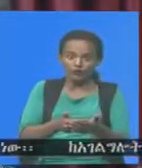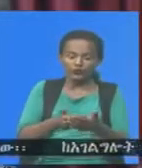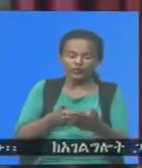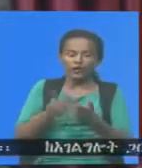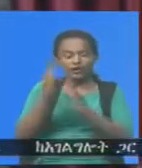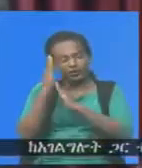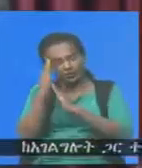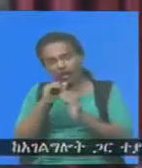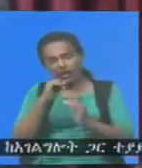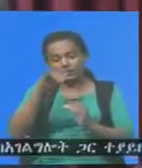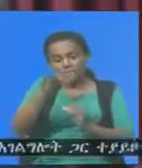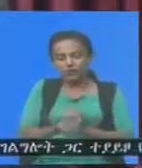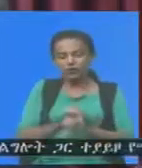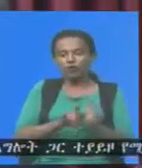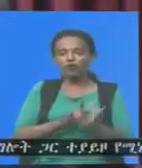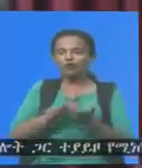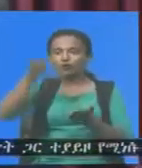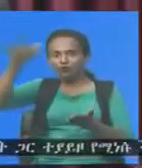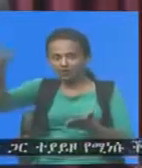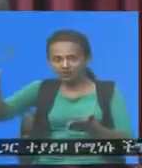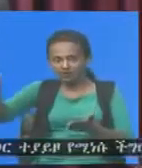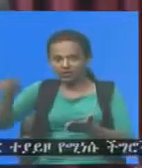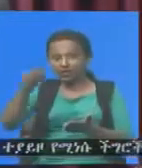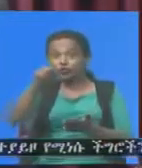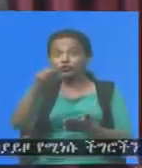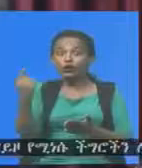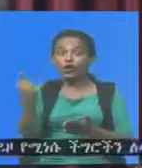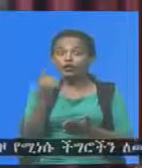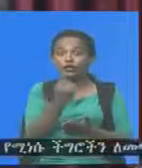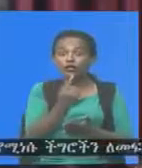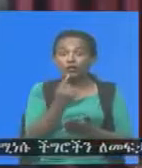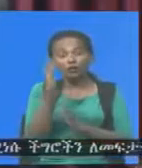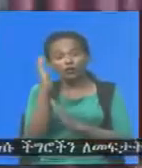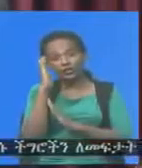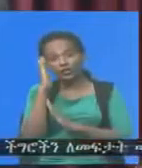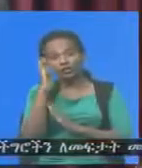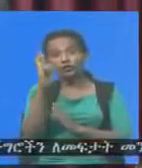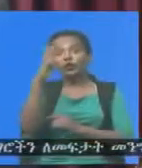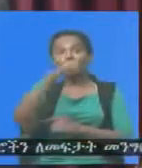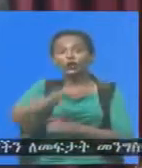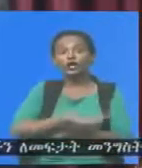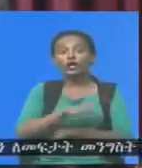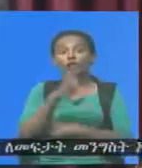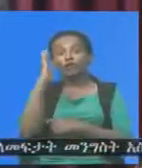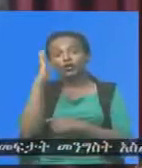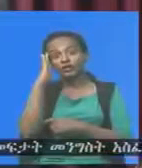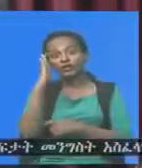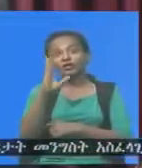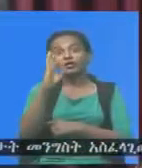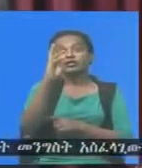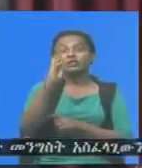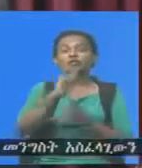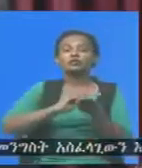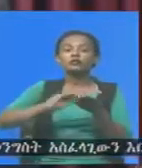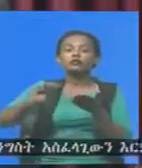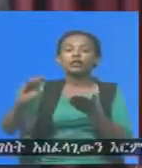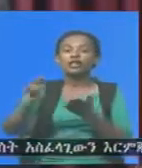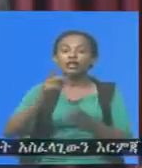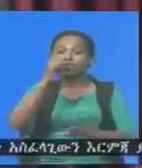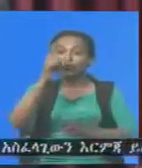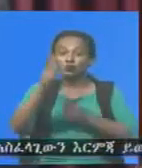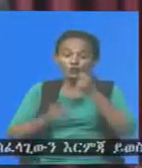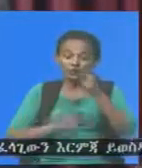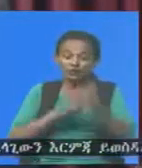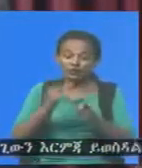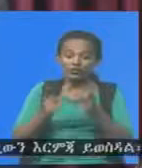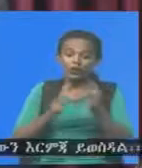ሳያድር በዛውም ይሄድ። እሱን አንዳንድ ቀን ብናሳድር ሁለት ቀን ብናሳድር 6 ሚሊዮን ቱሪስት ባየር መንገድ